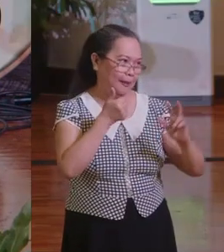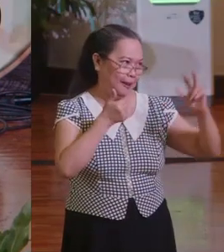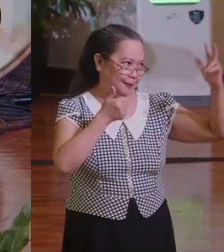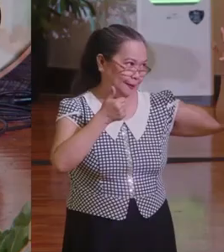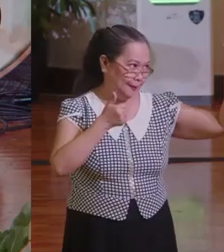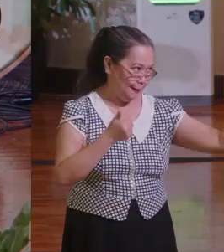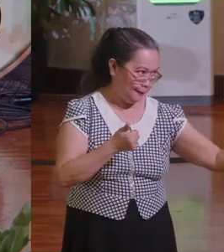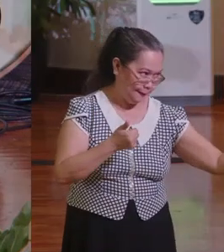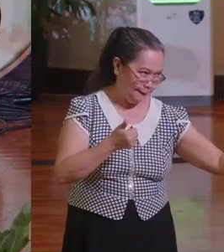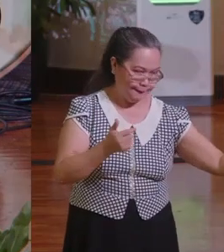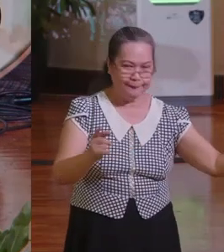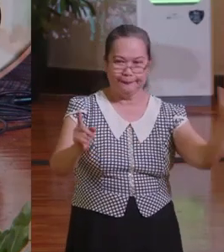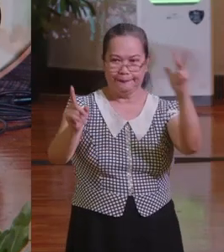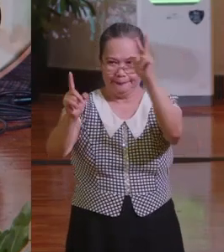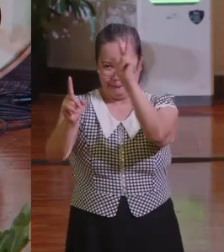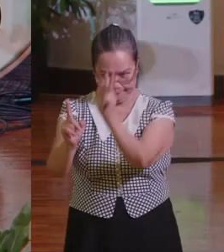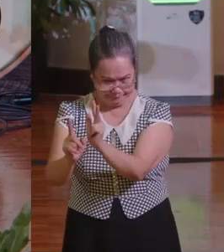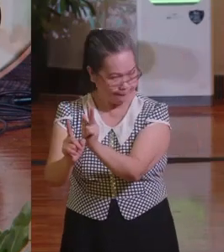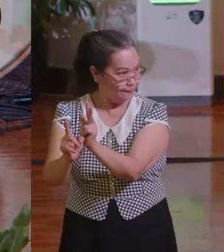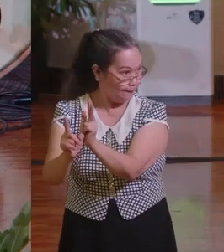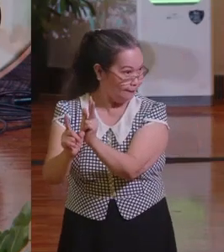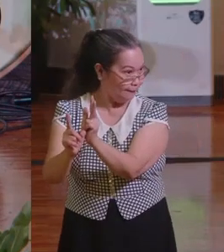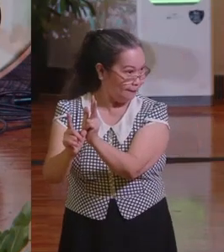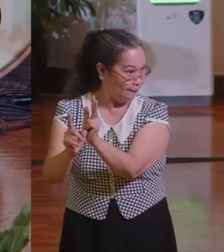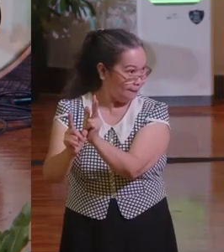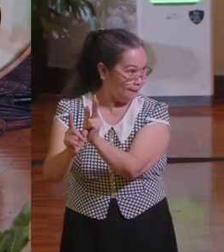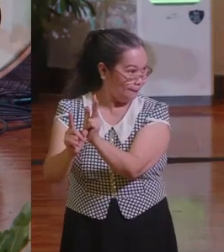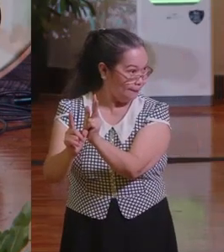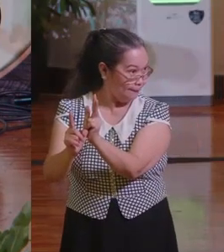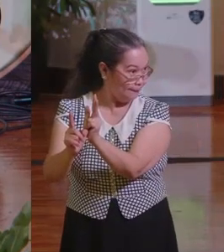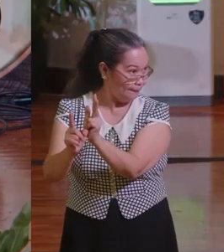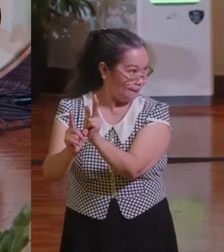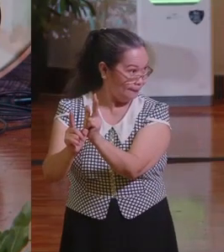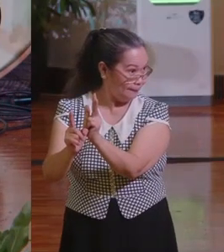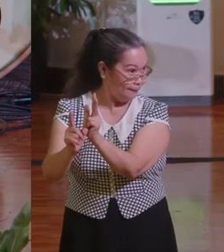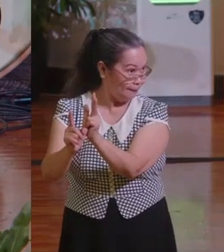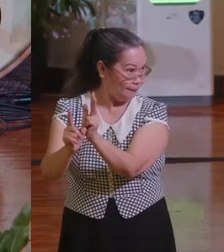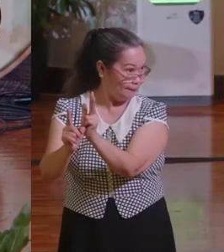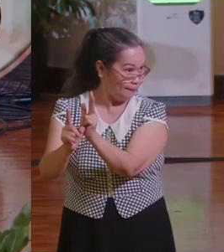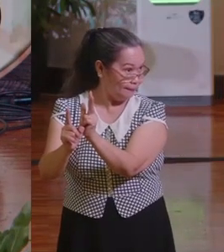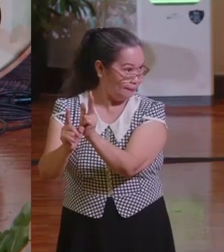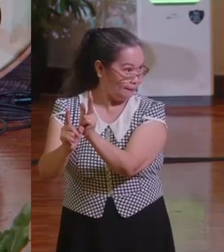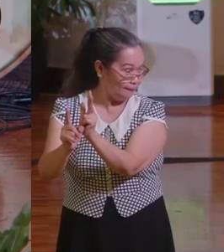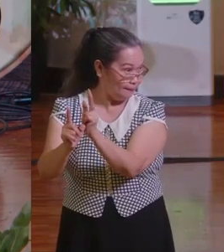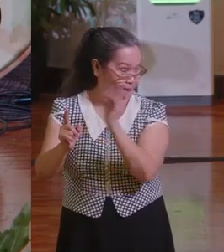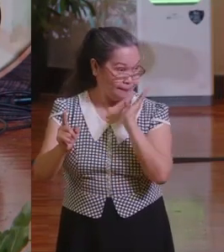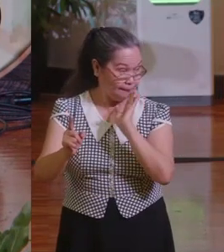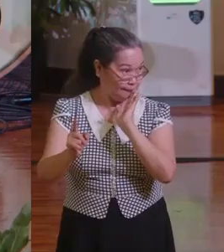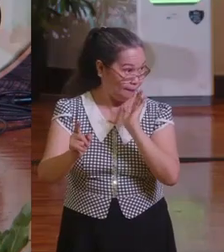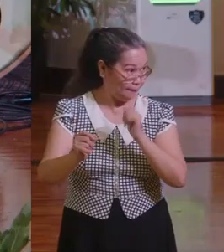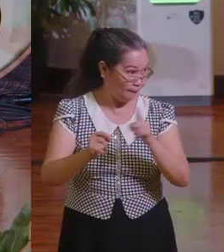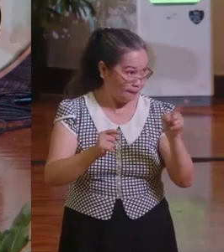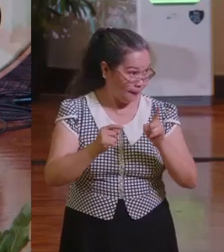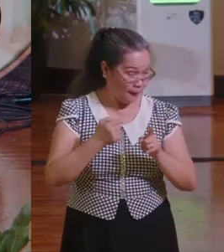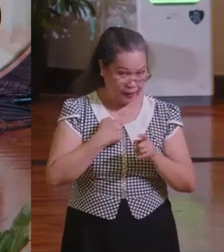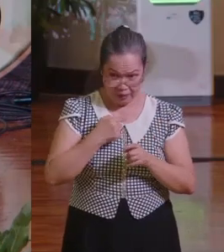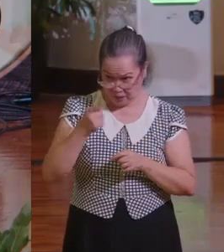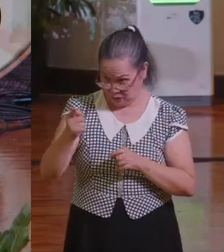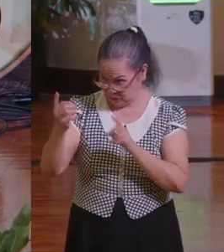3 witnesses. Kung nag-confront ka ng iyong kapatid na ito ang kanyang